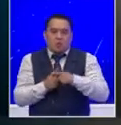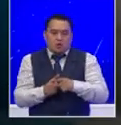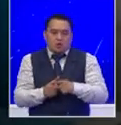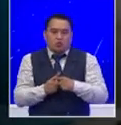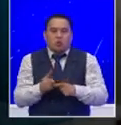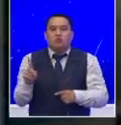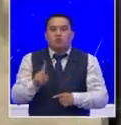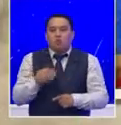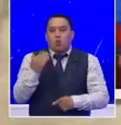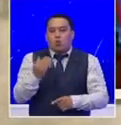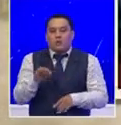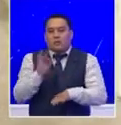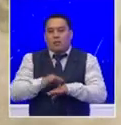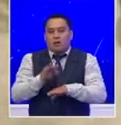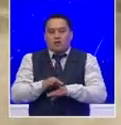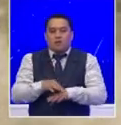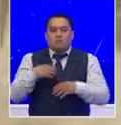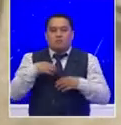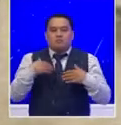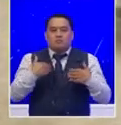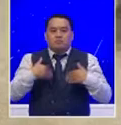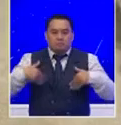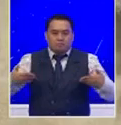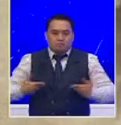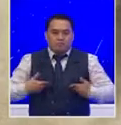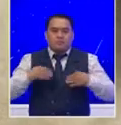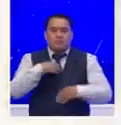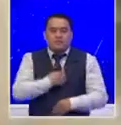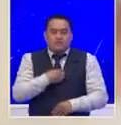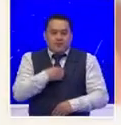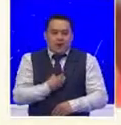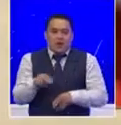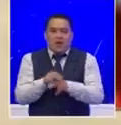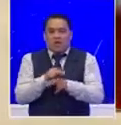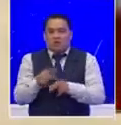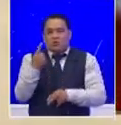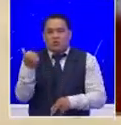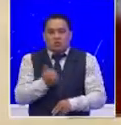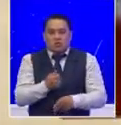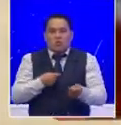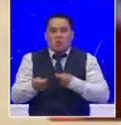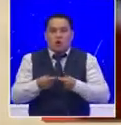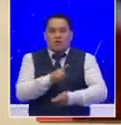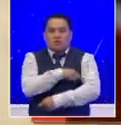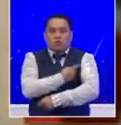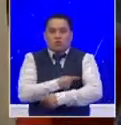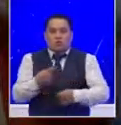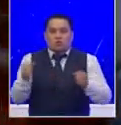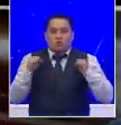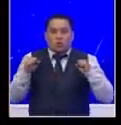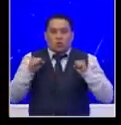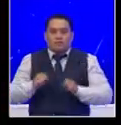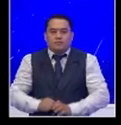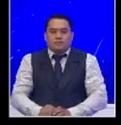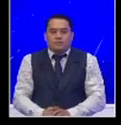положительный результат. У меня диагностировали пневмонию. Вот уже неделю лежу в больнице, лечусь, сообщил руководитель управления физической культуры и